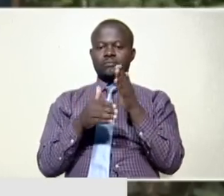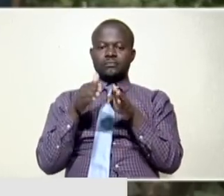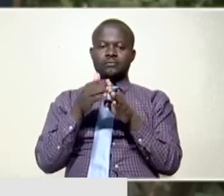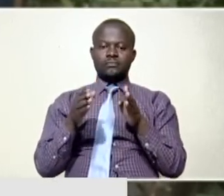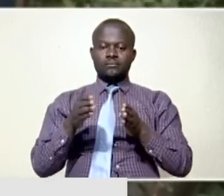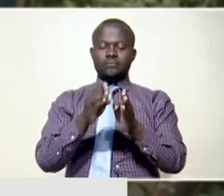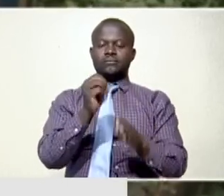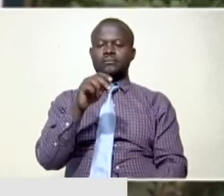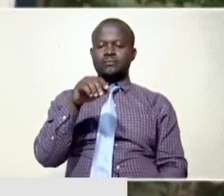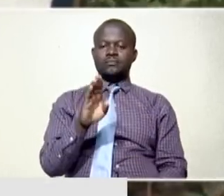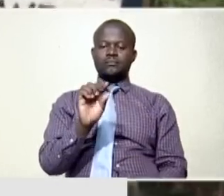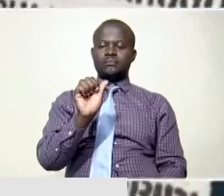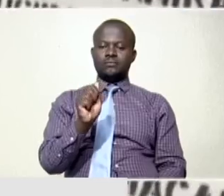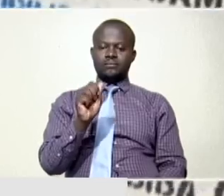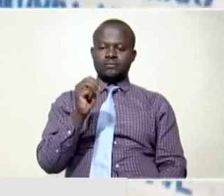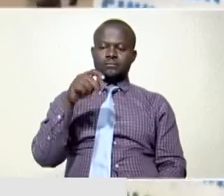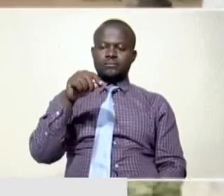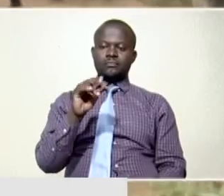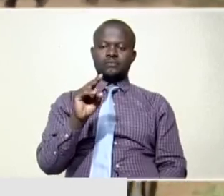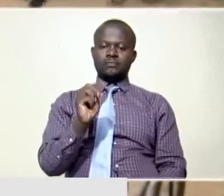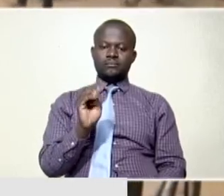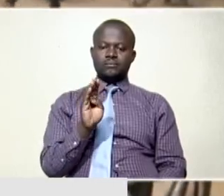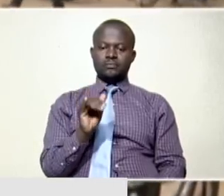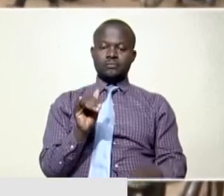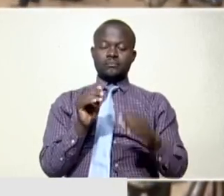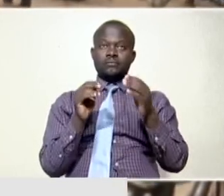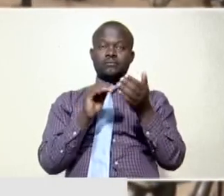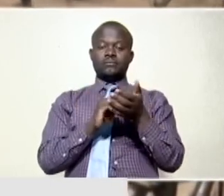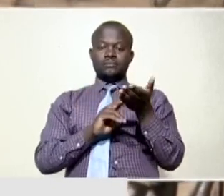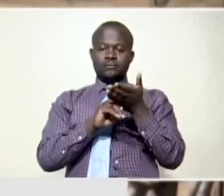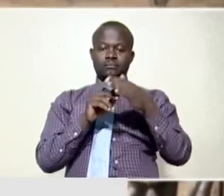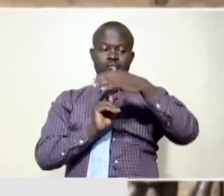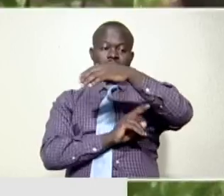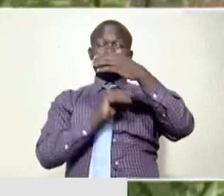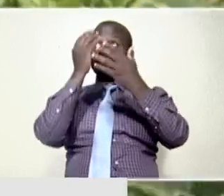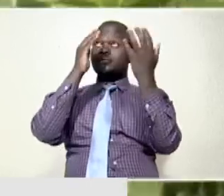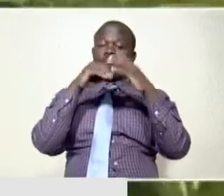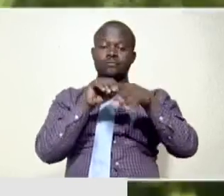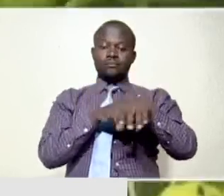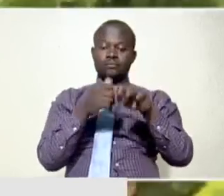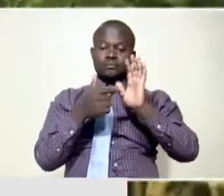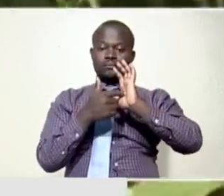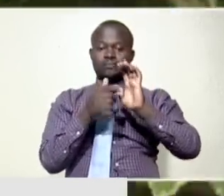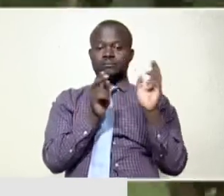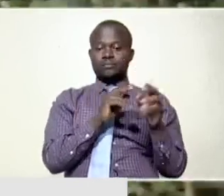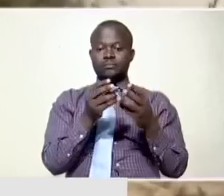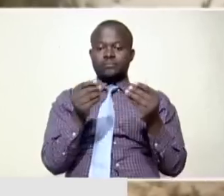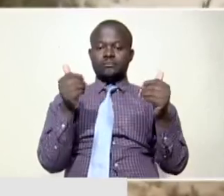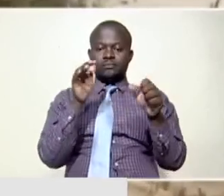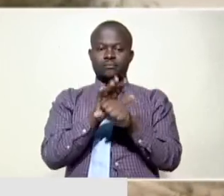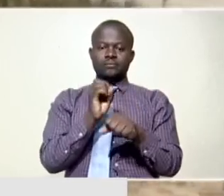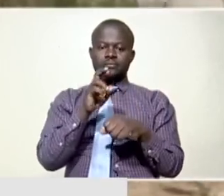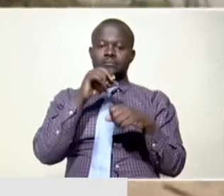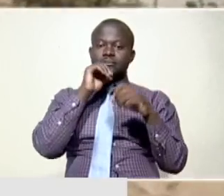mbuga mpimbi burera abana. Gusaba nitabaza ibiraro byo mu kirere mu gihe bigaragara ko ibisanzwe byangiritse cyane cyangwa